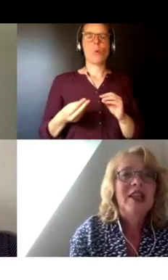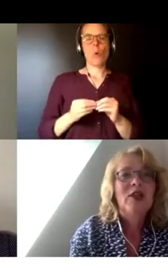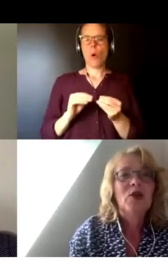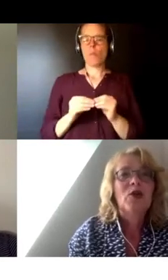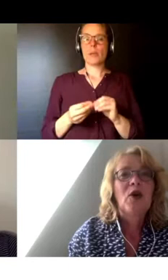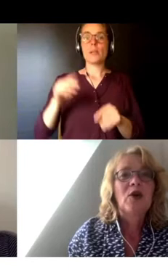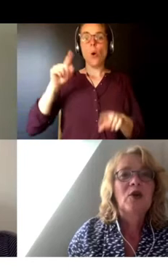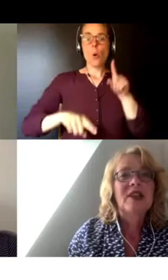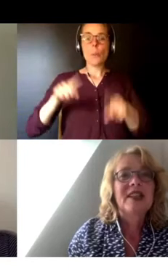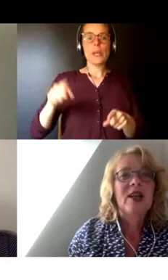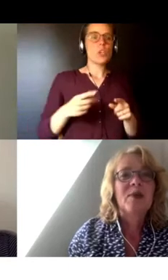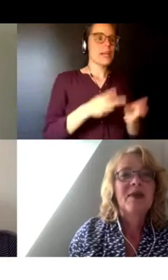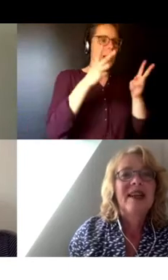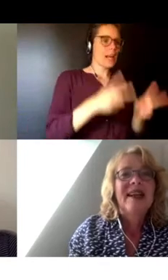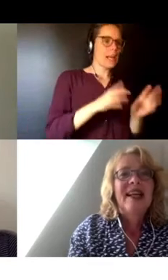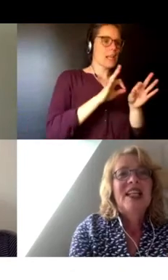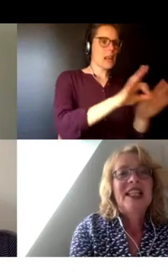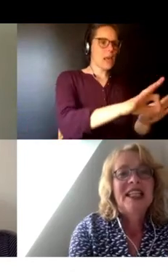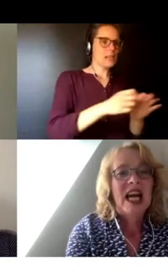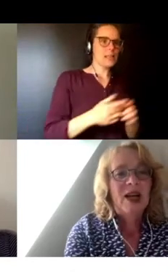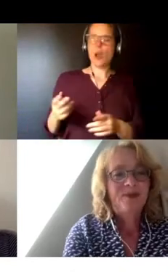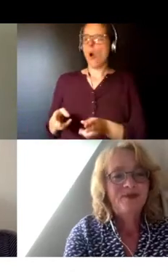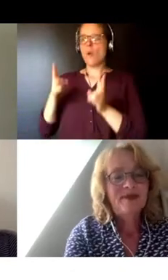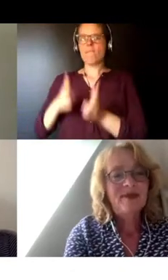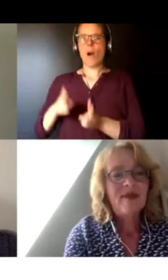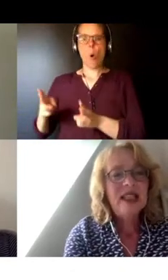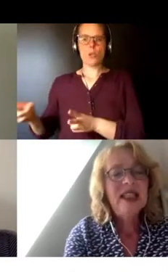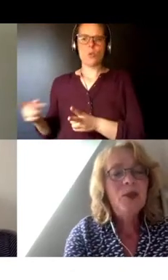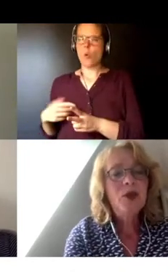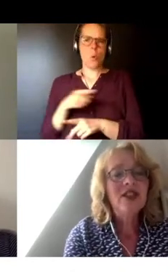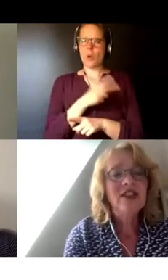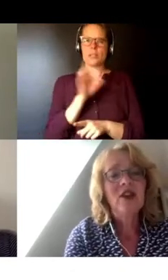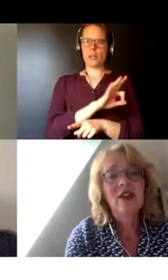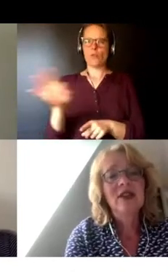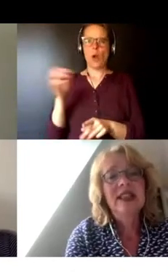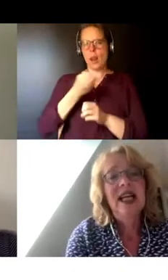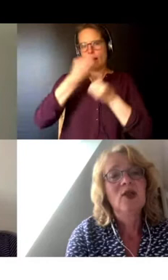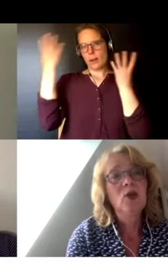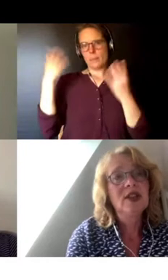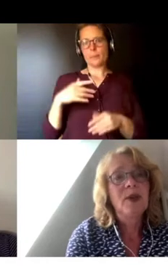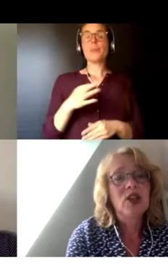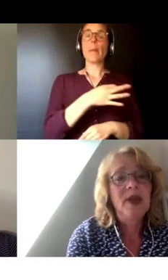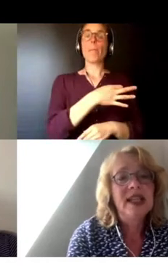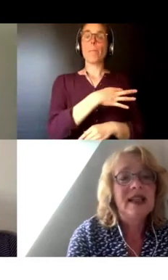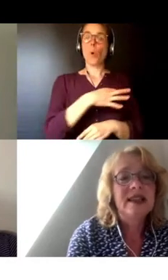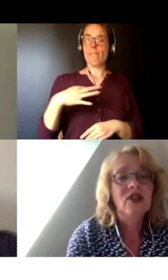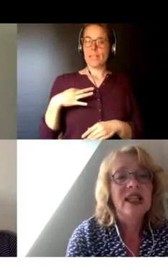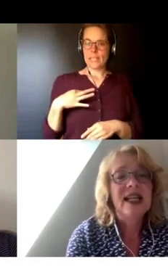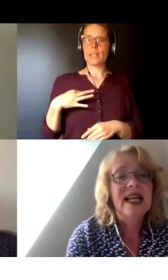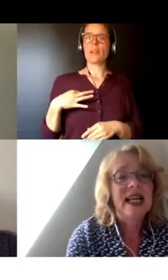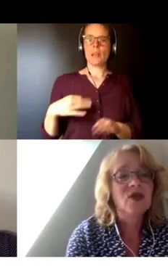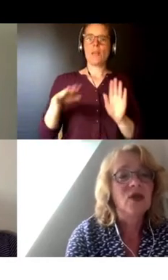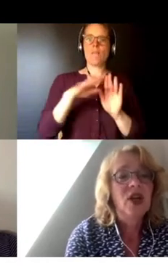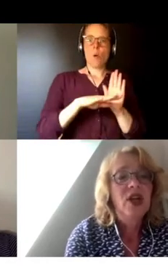zwischen Richtlinie und Verordnung ist nicht jedem richtig klar. Die E-Privacy-Verordnung ist hier ein gutes Beispiel. Sie soll